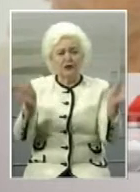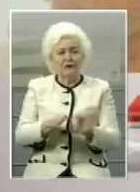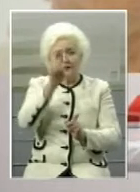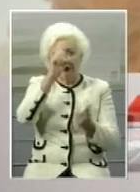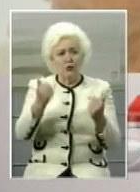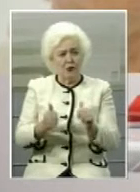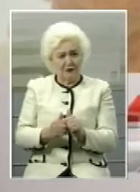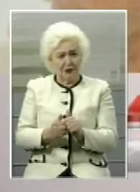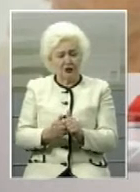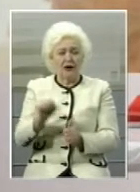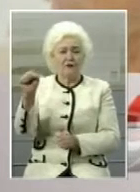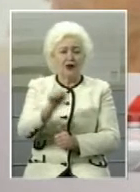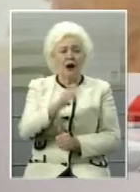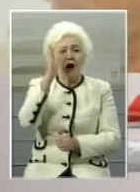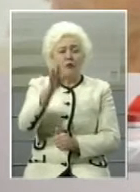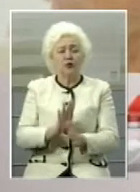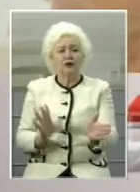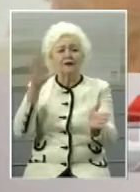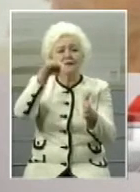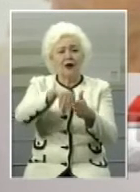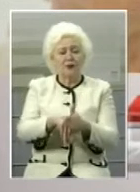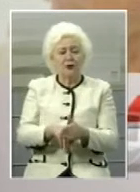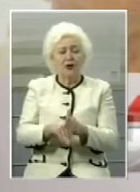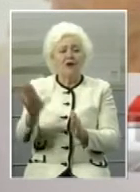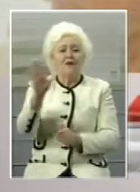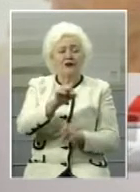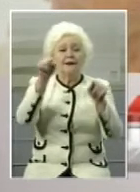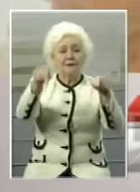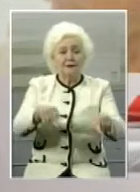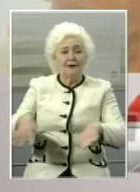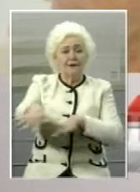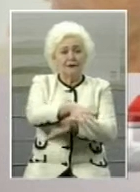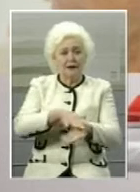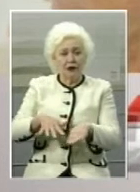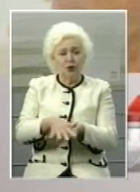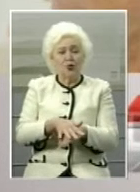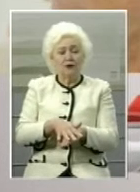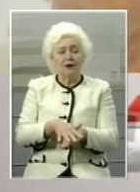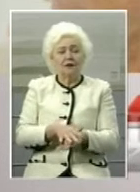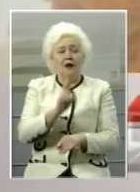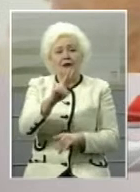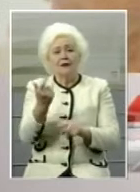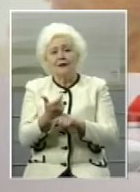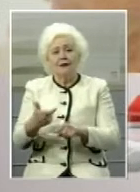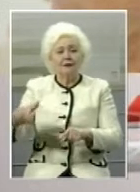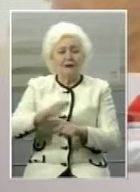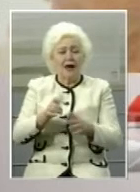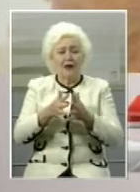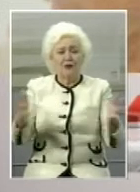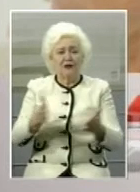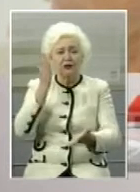державі, а буде запроваджено в тих регіонах, які найбільш